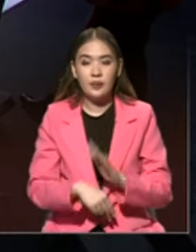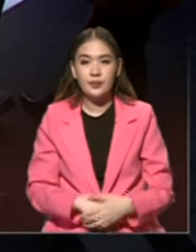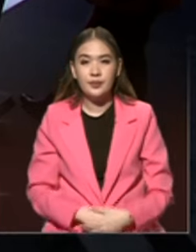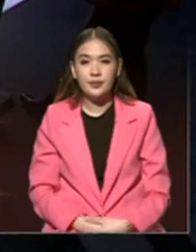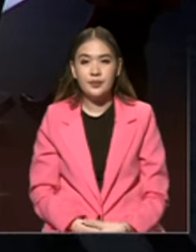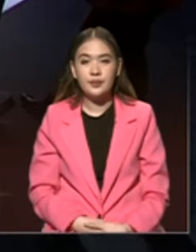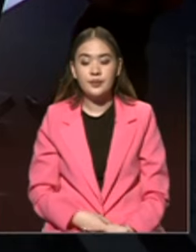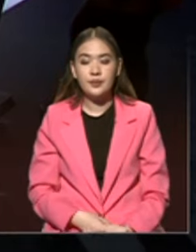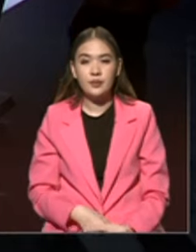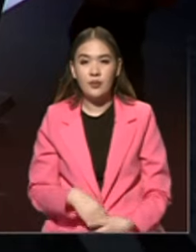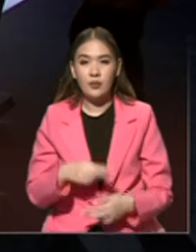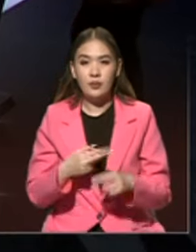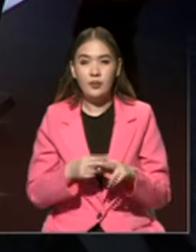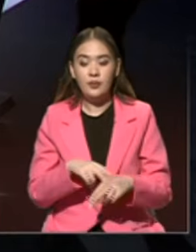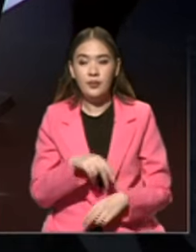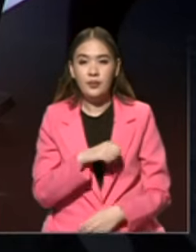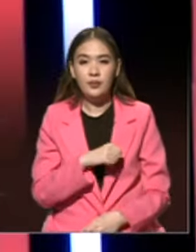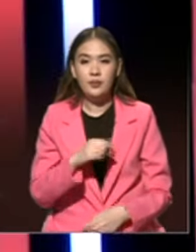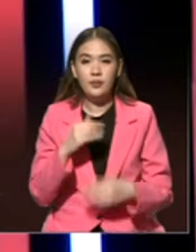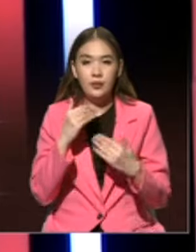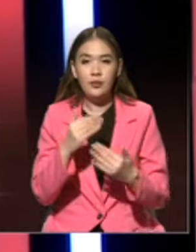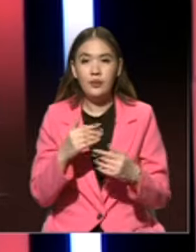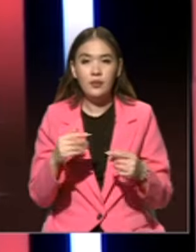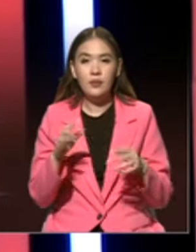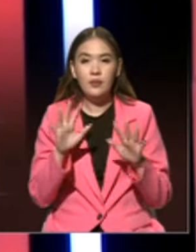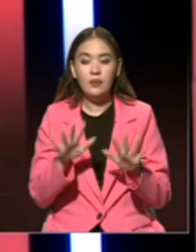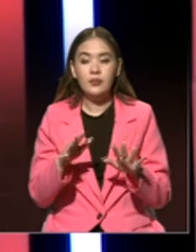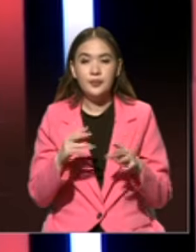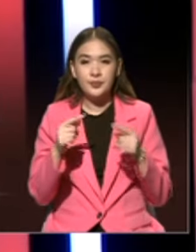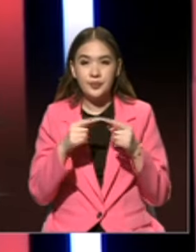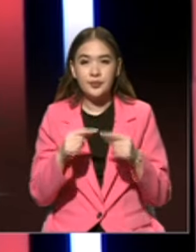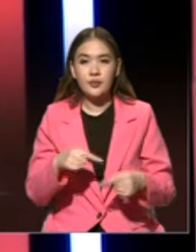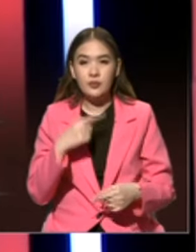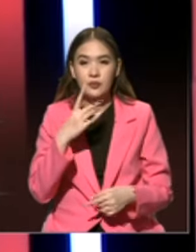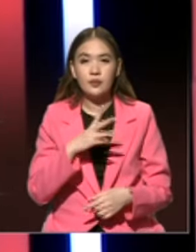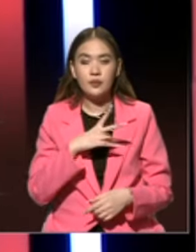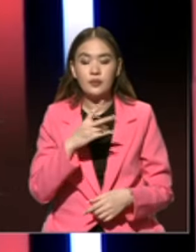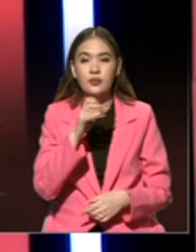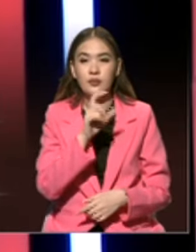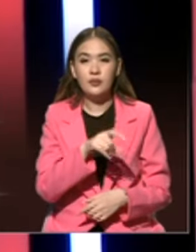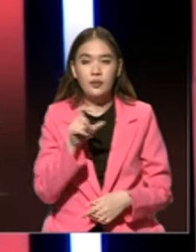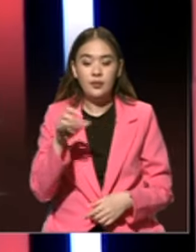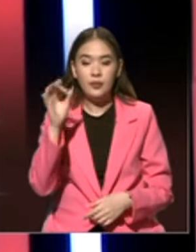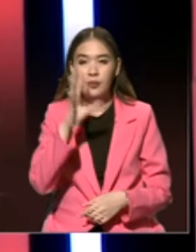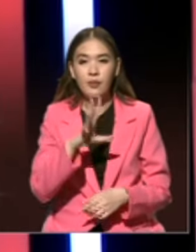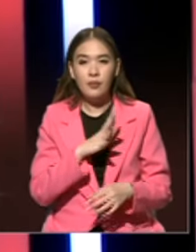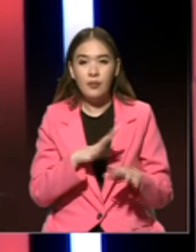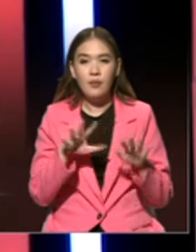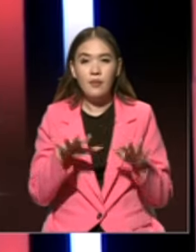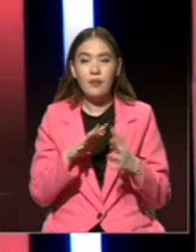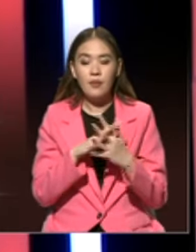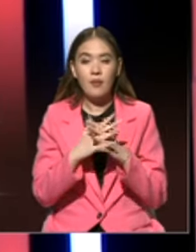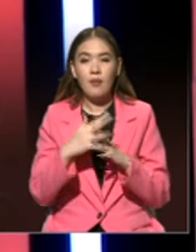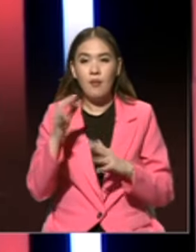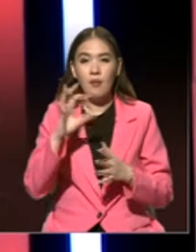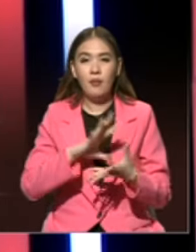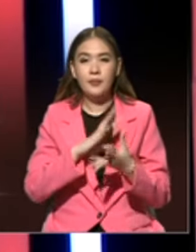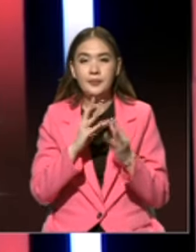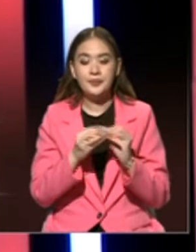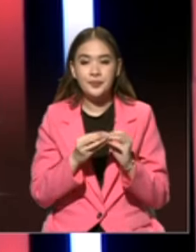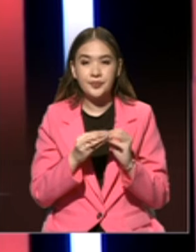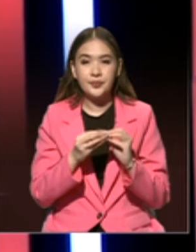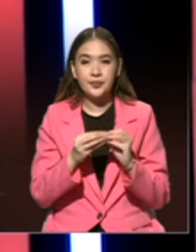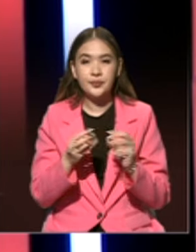ресми жұмысында жаңағы ресми мекемелерді ғана айтып жатсыз ғой, бірақ та осы азаматтардың негізгі аудандағы ауылдағы азаматтардың негізгі талаптарының